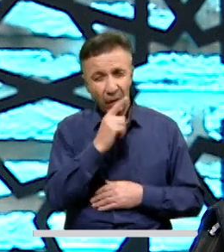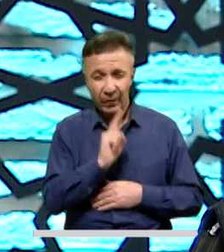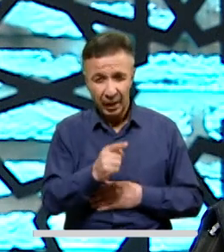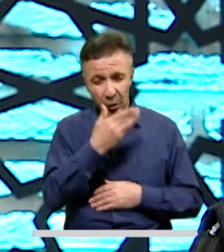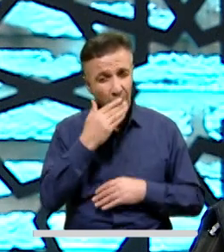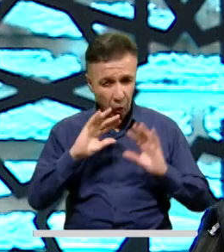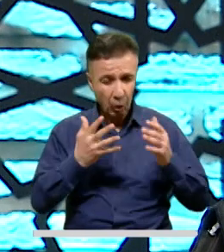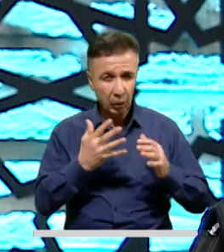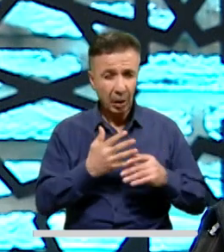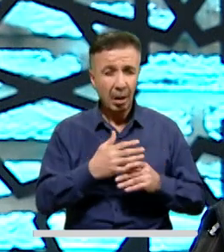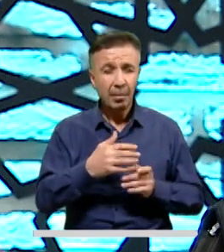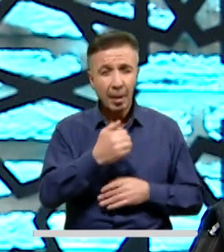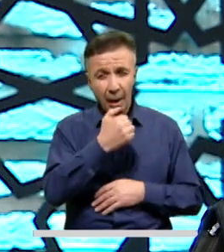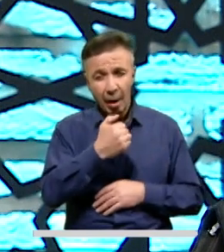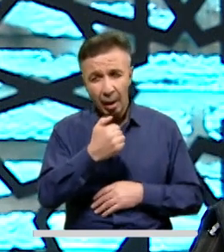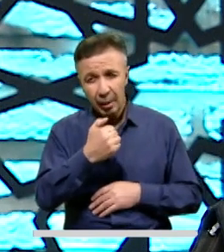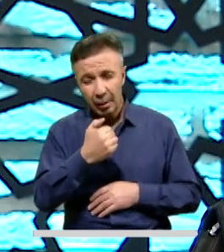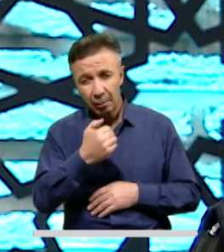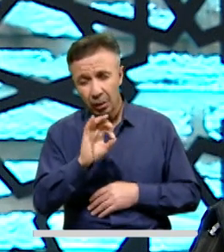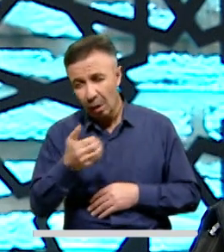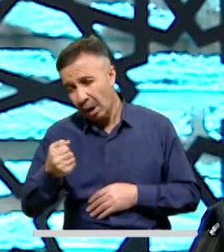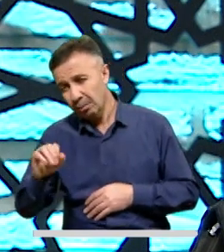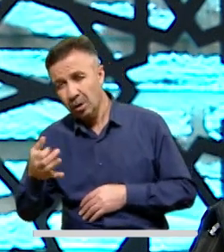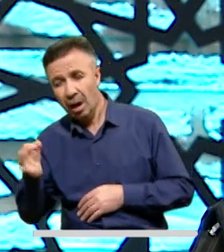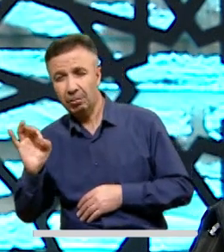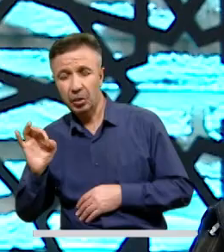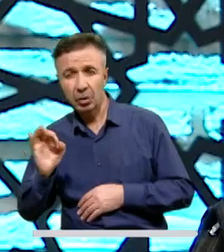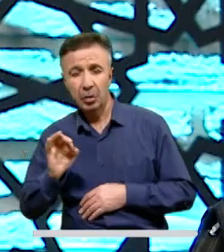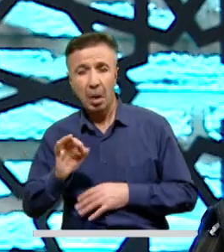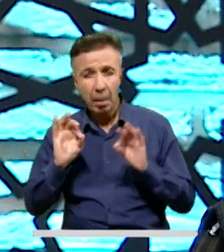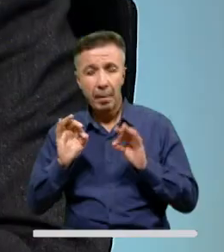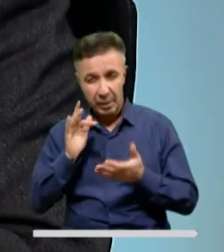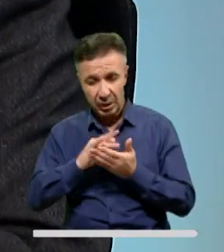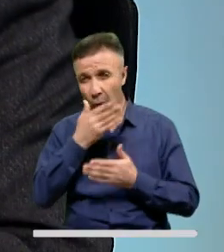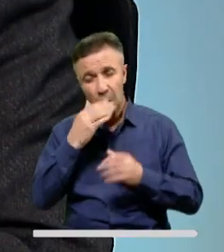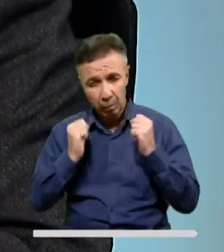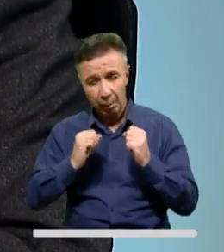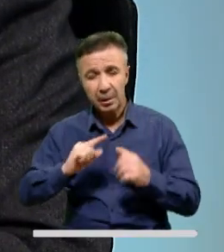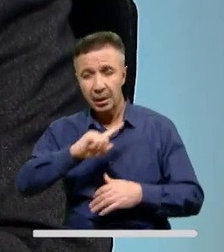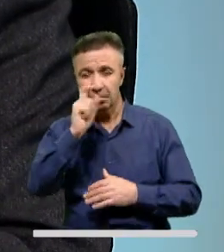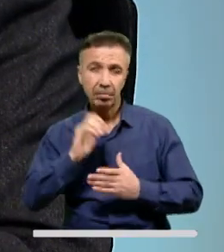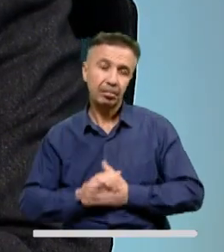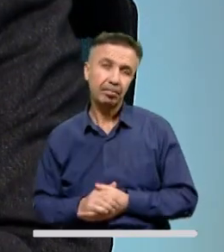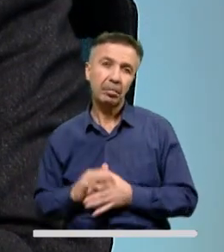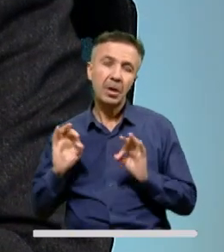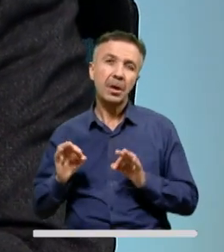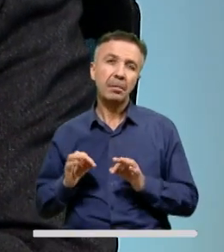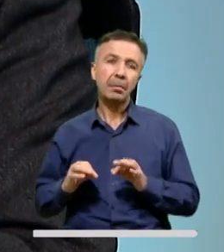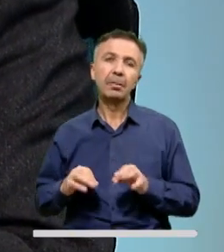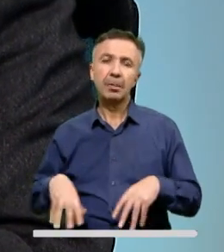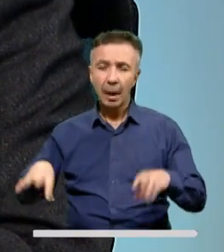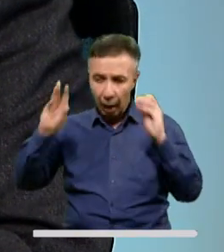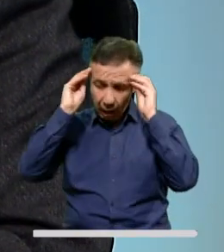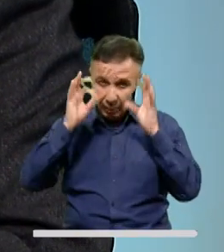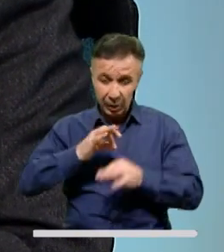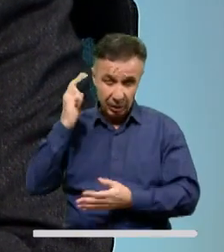Sonra da bir de gününe gün kaza mı? Yoksa uygulama orada biraz farklı mı? Şimdi ulemanın ittifak